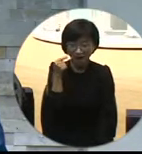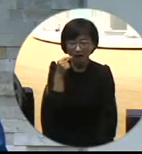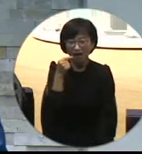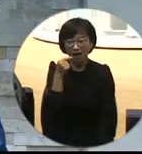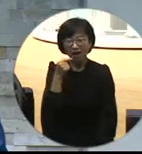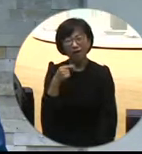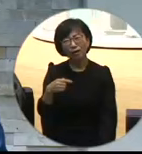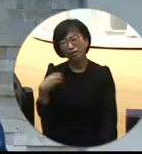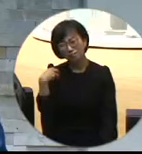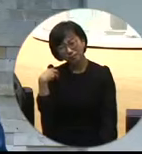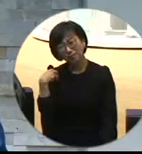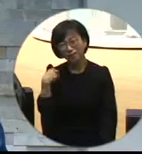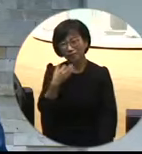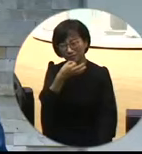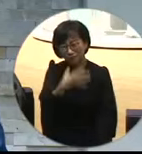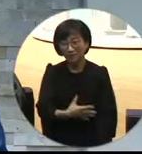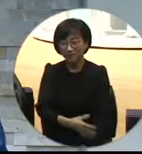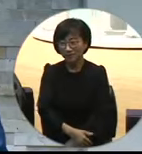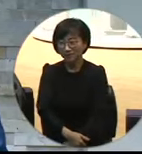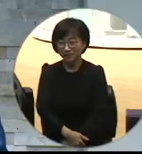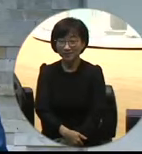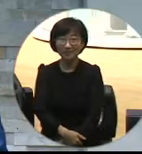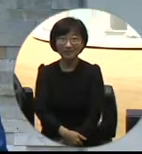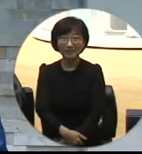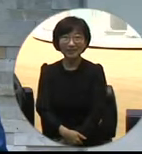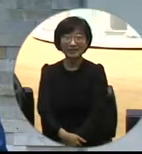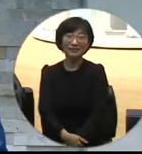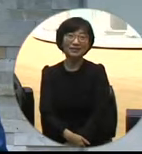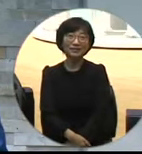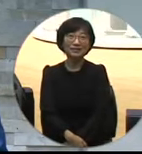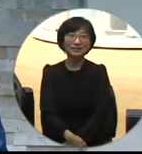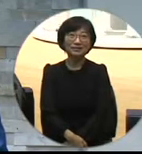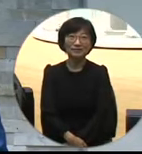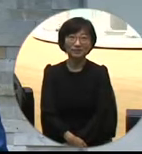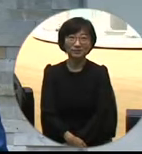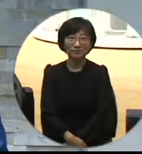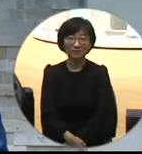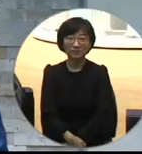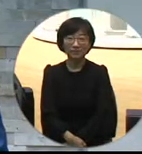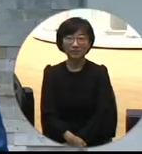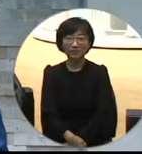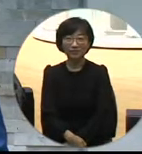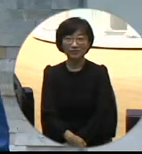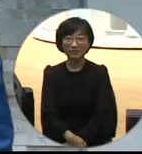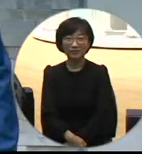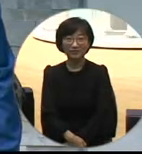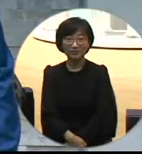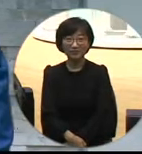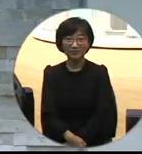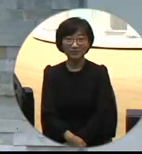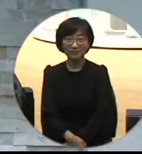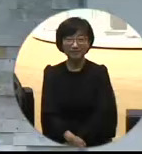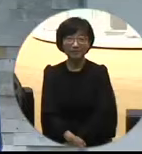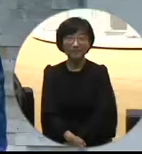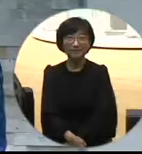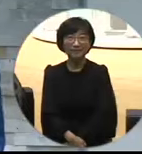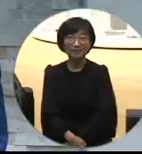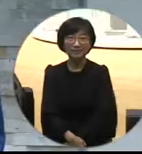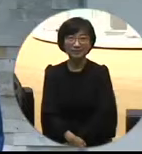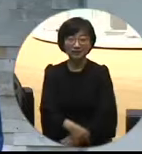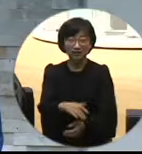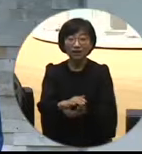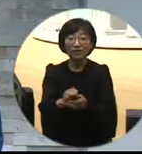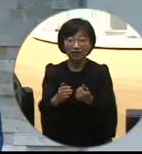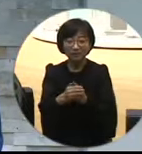이게 다 율법 체질입니다. 이 교회 오래 다니시면 더 그런 사람이 있어요. 율법으로 자라. 그래서 중요한 것이요.